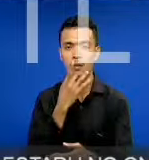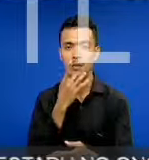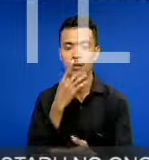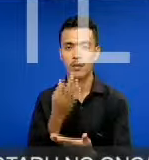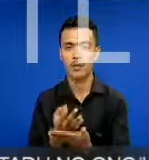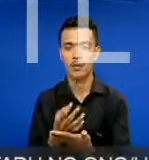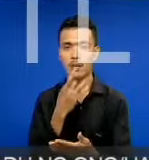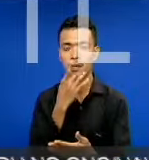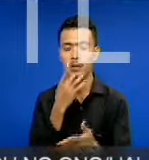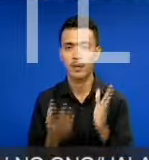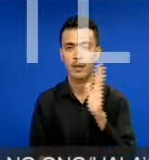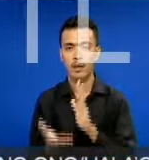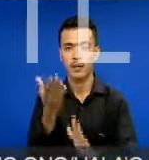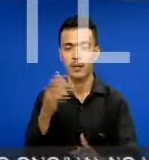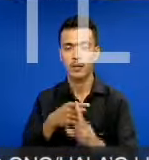Indonesia